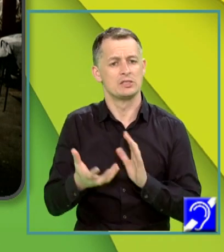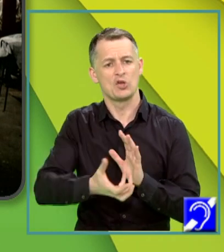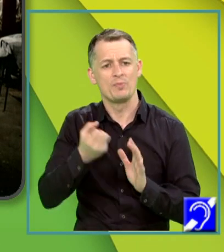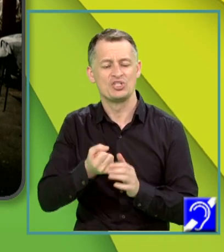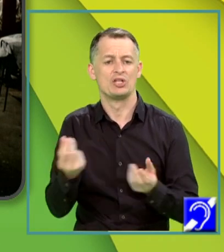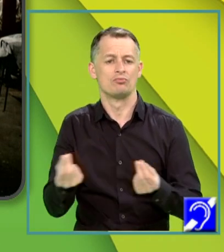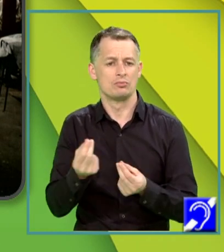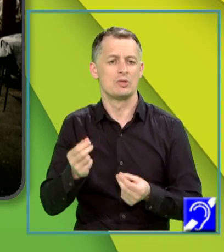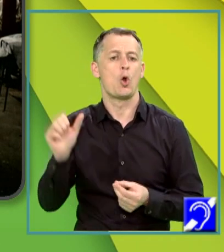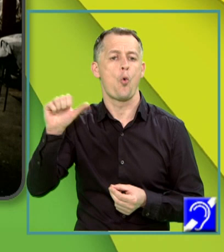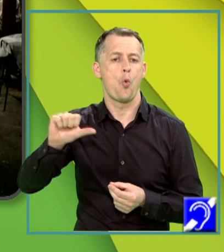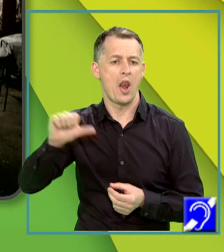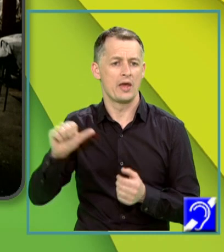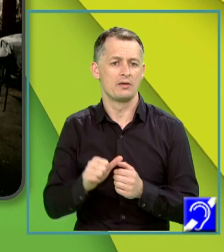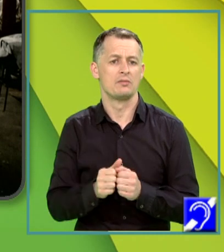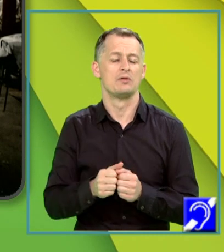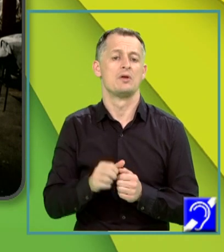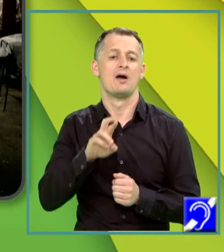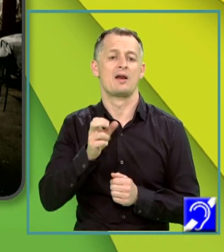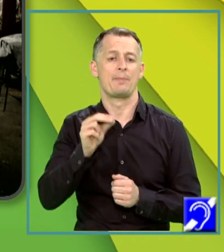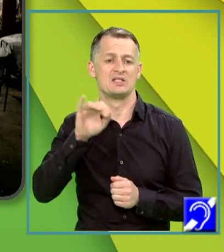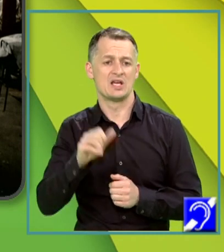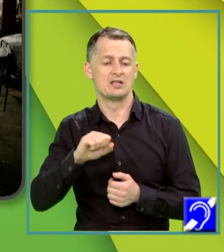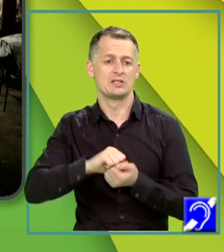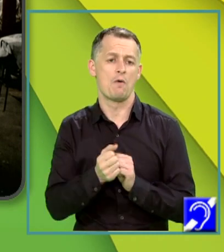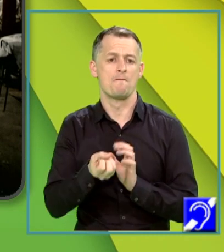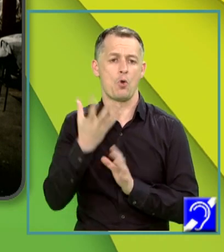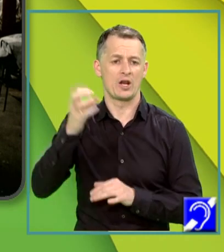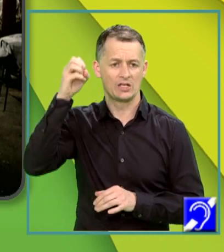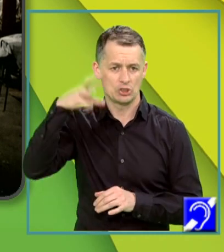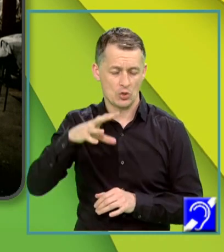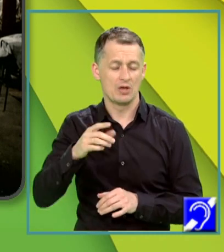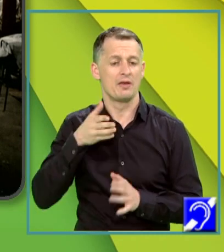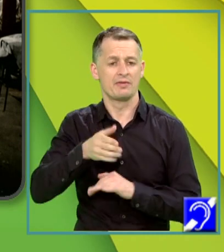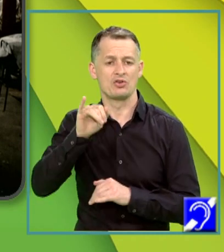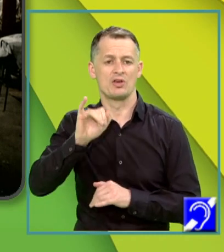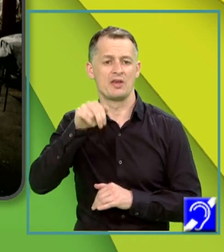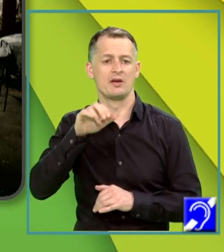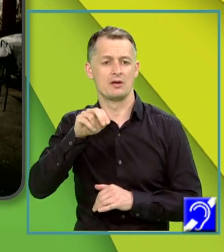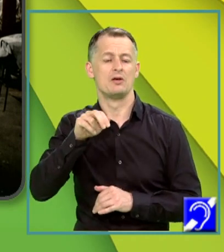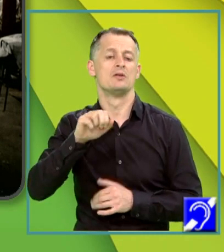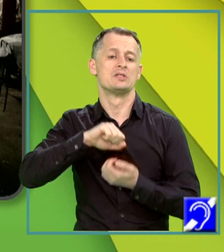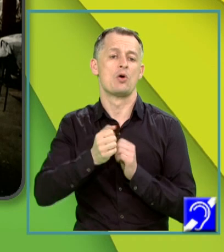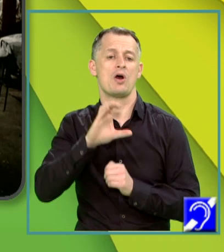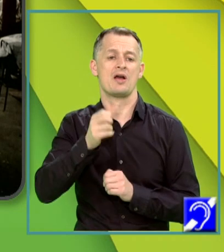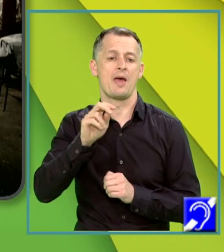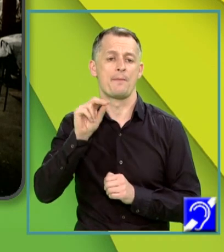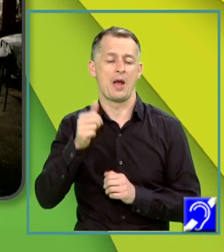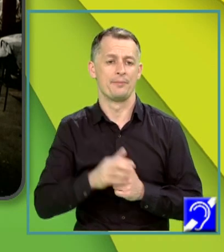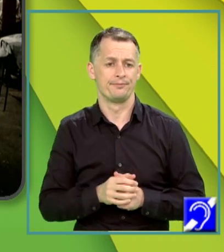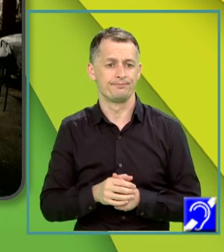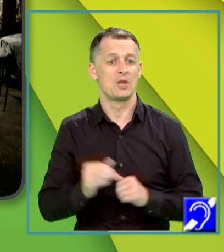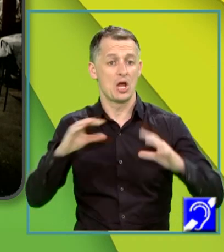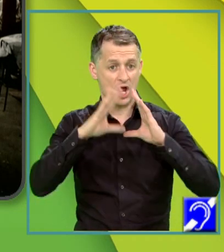exemplu cum ar fi rapiță floarea soarelui dar tot aici intră și plantele textile inul cânepa și așa mai departe De asemenea tot în